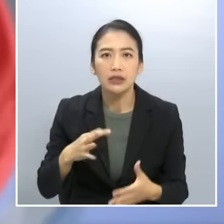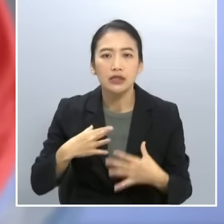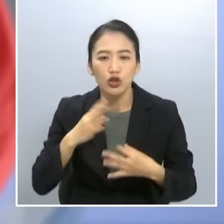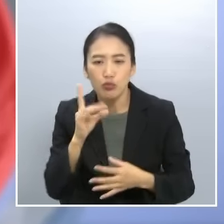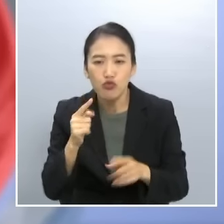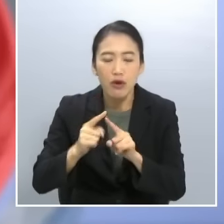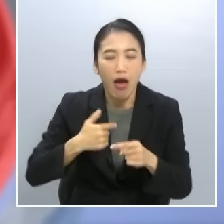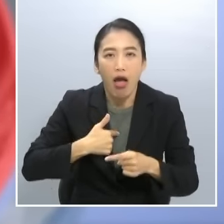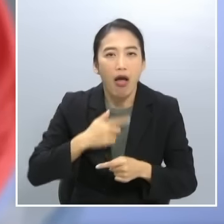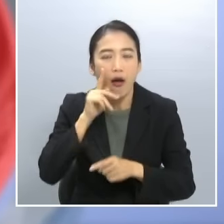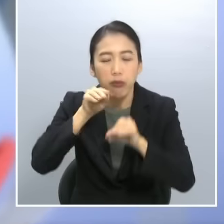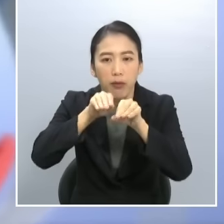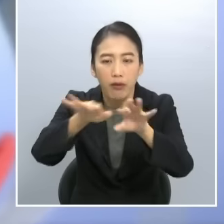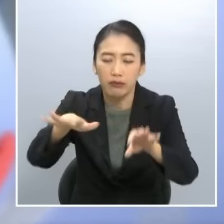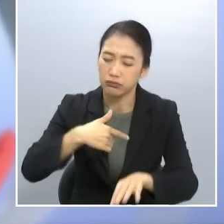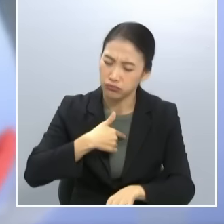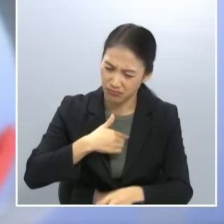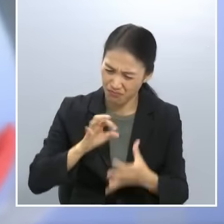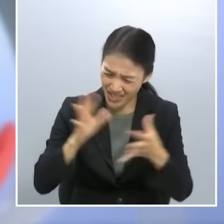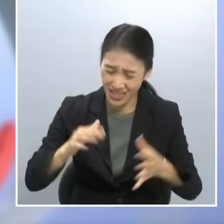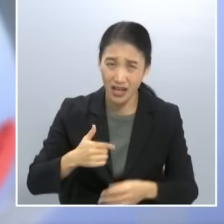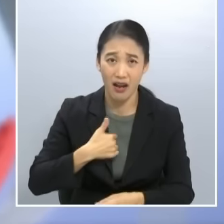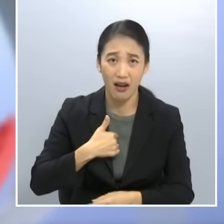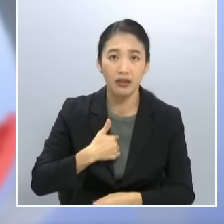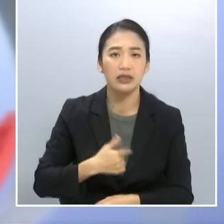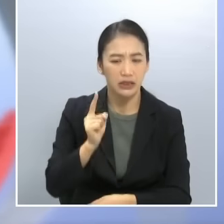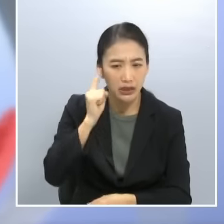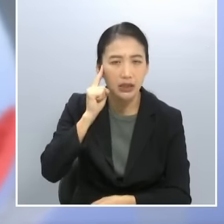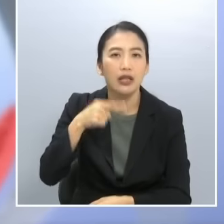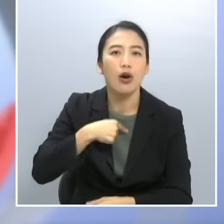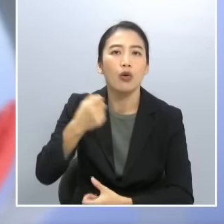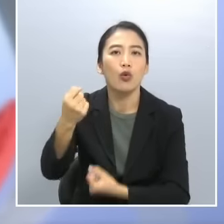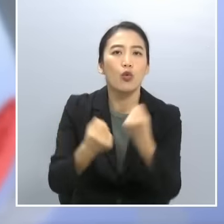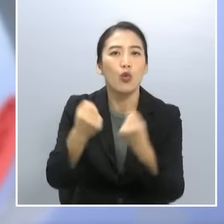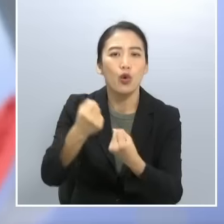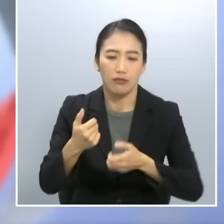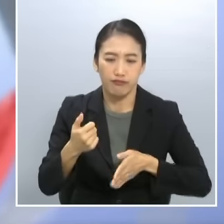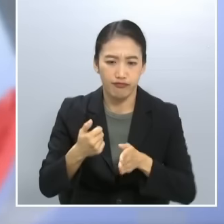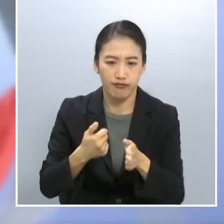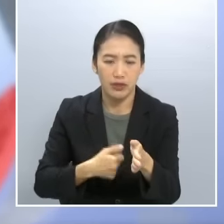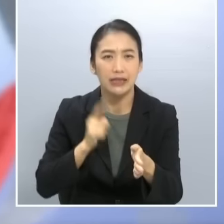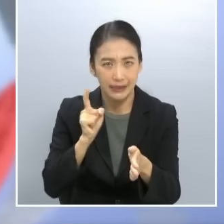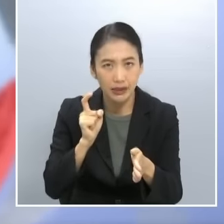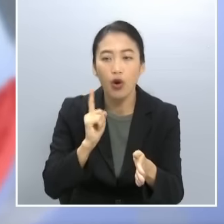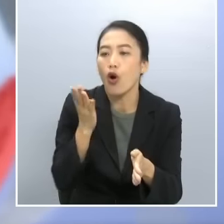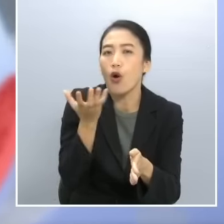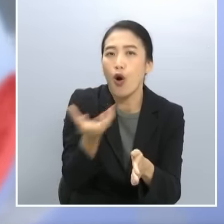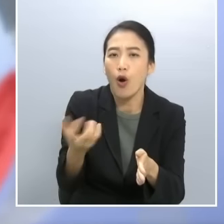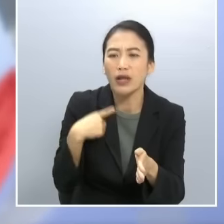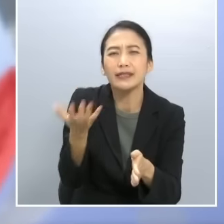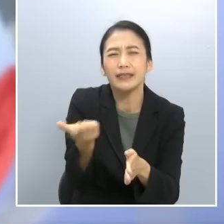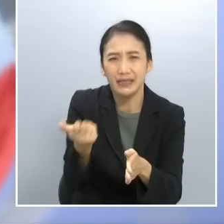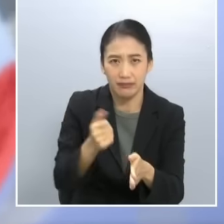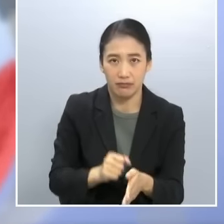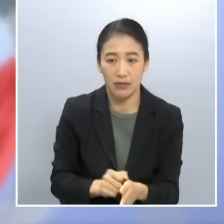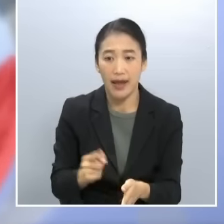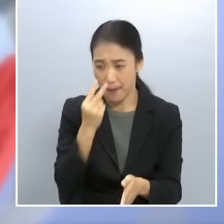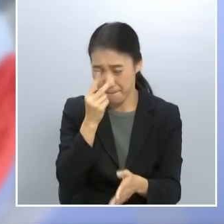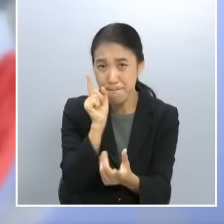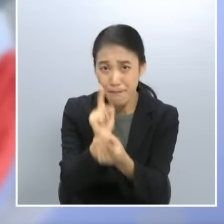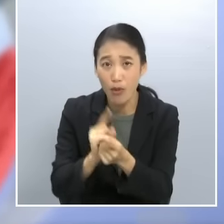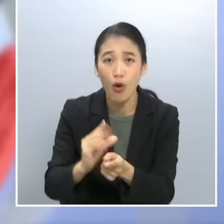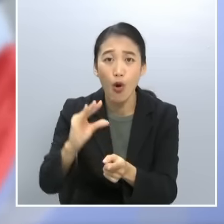ตัวเจียเท่านั้นเองยืมมาทำรถเออแล้วเนี่ยตอนที่ผมตอนแรกตามไปบอกไอ้โอ๊ตมันด้วยมันไปเซเว่นผมก็ขี่ตามมันไปเนี่ยแต่